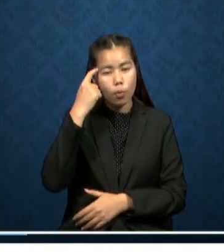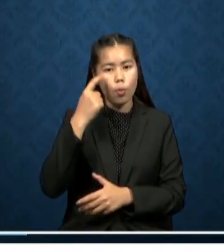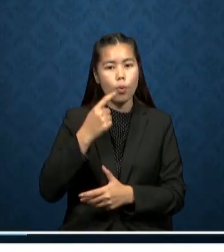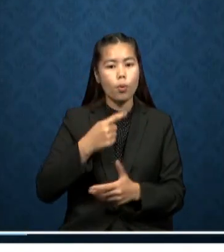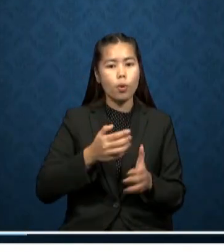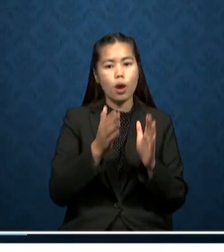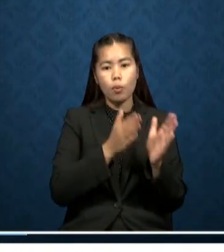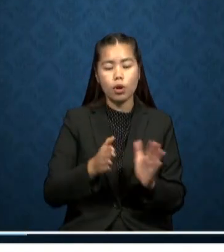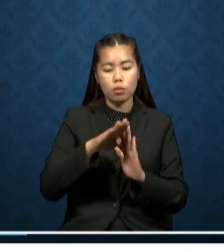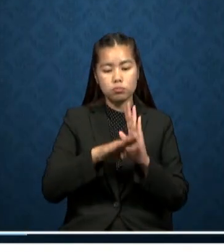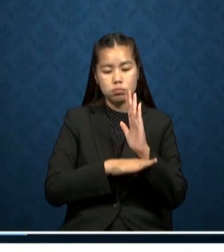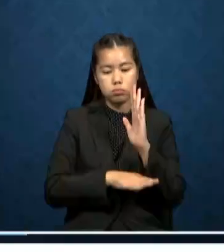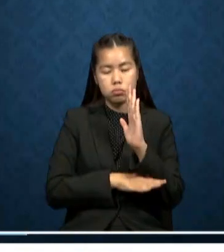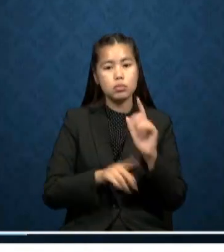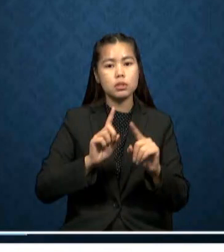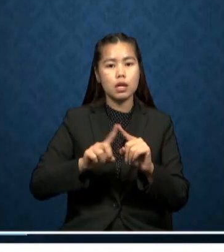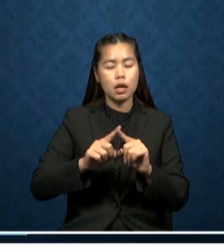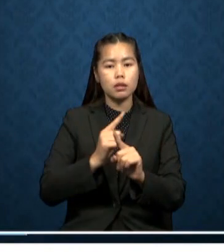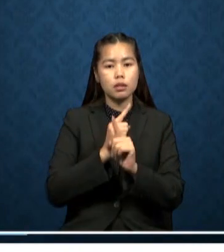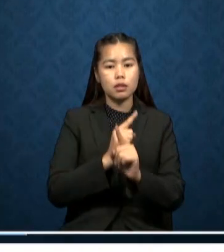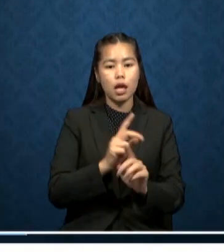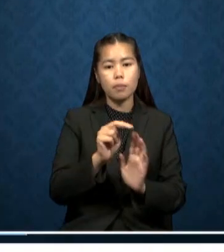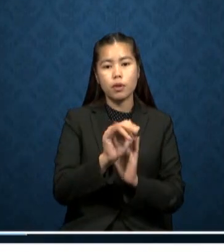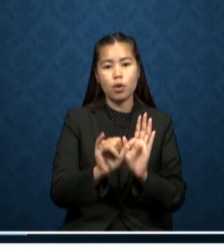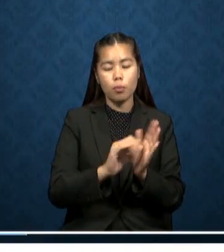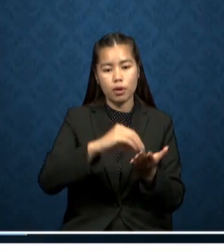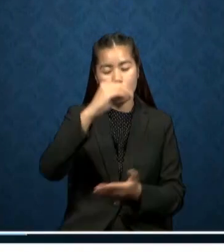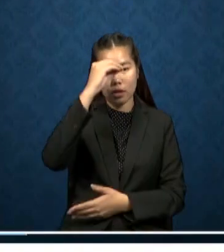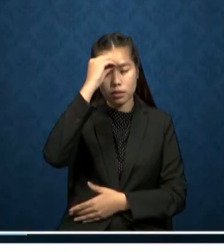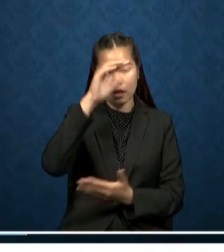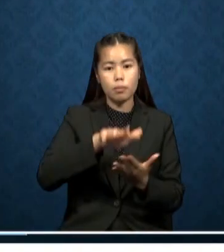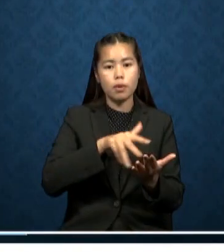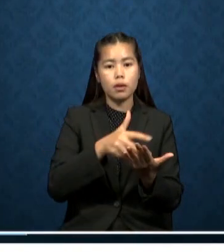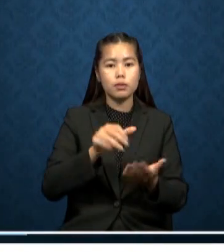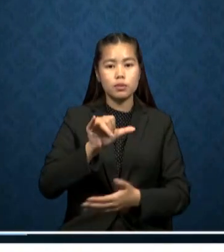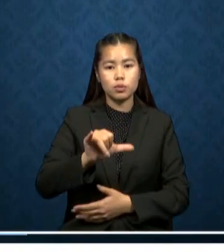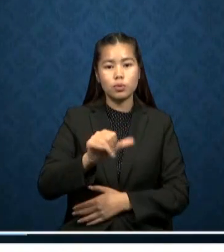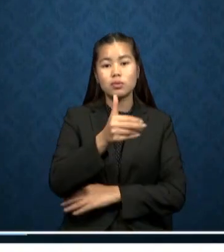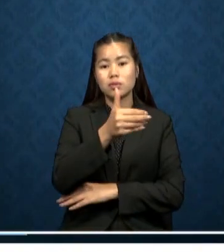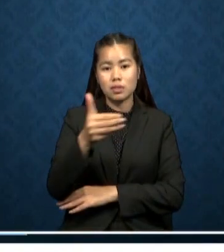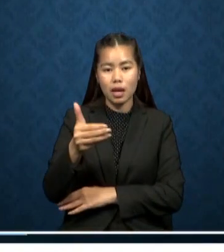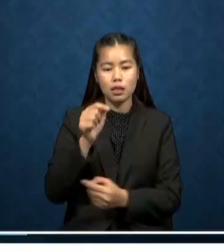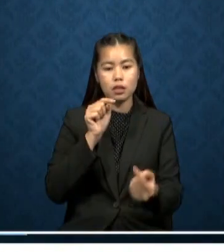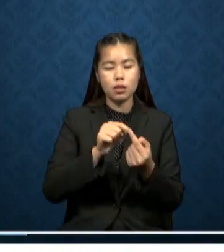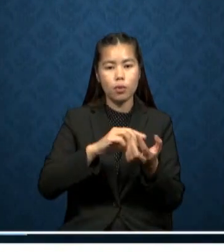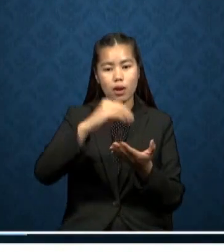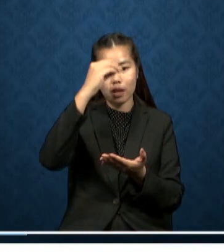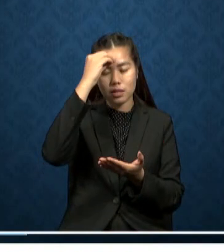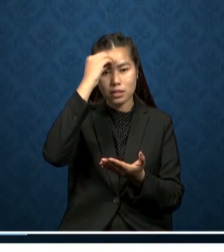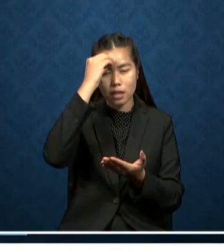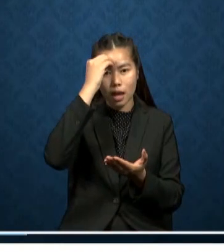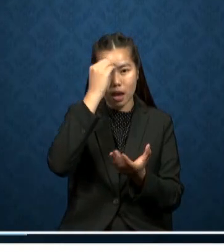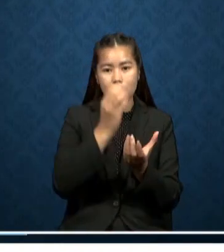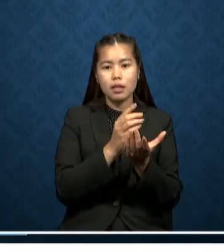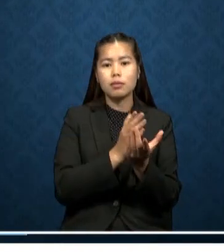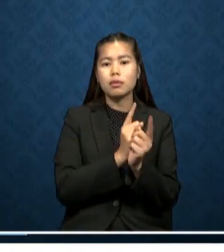ศึกษาเพื่อตอบสนองพระบรมราโชบายด้านการศึกษายุทธศาสตร์ชาติและเป้าหมายการศึกษาตามรัฐธรรมนูญแห่งราชอาณาจักร